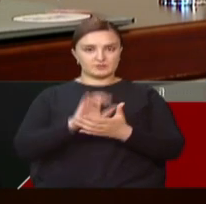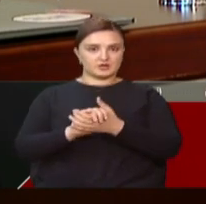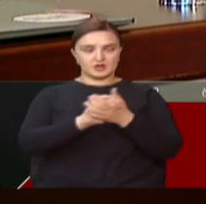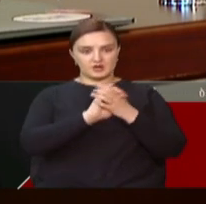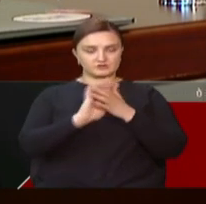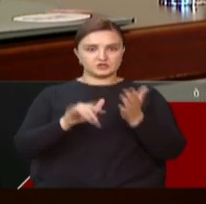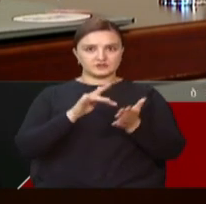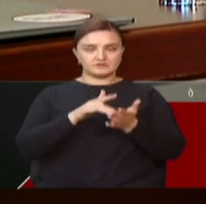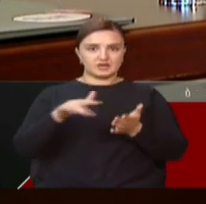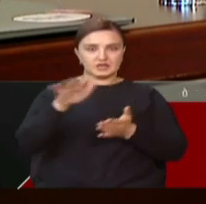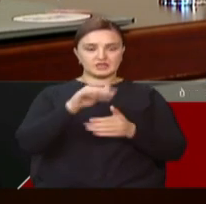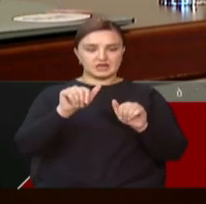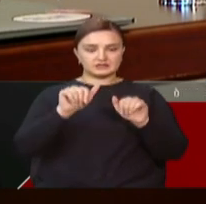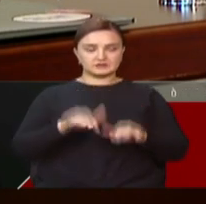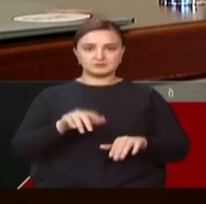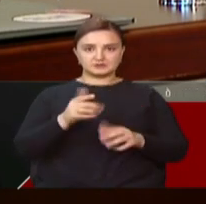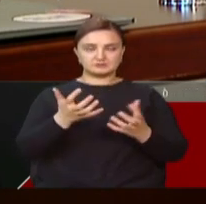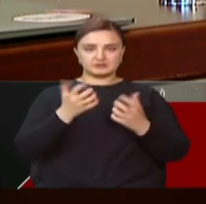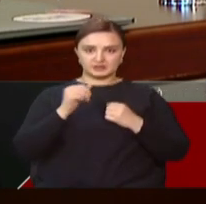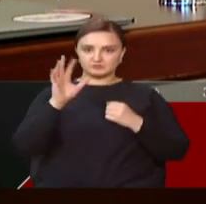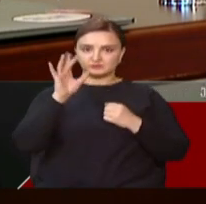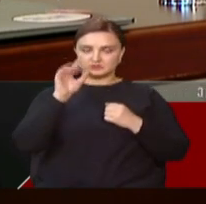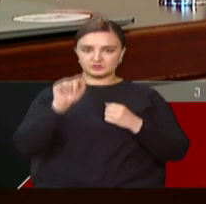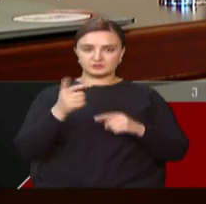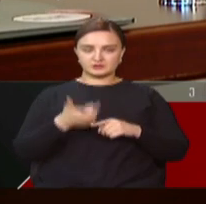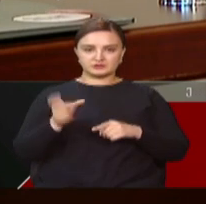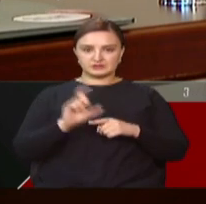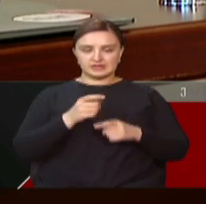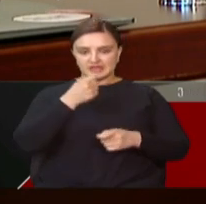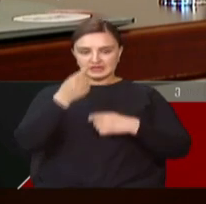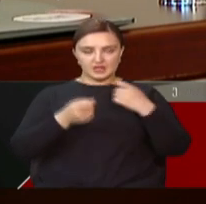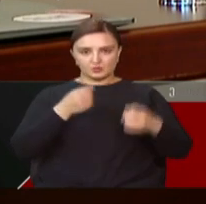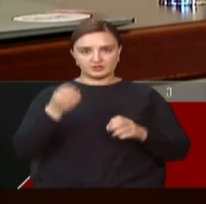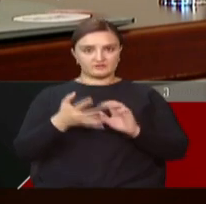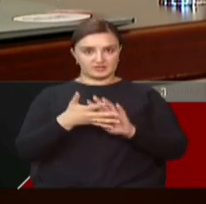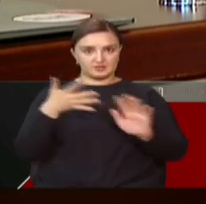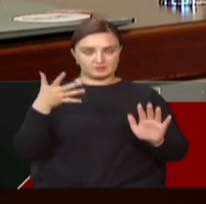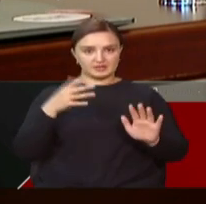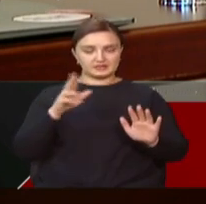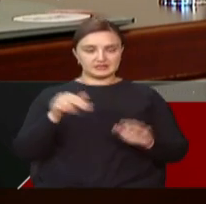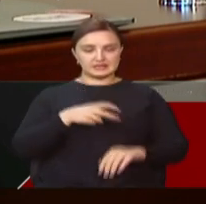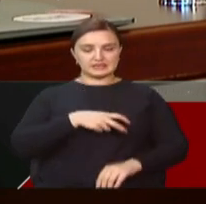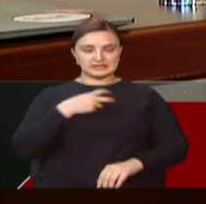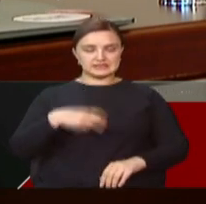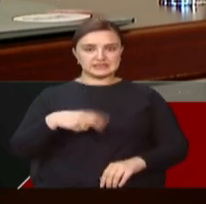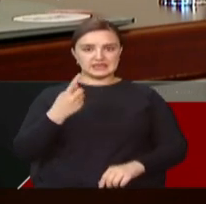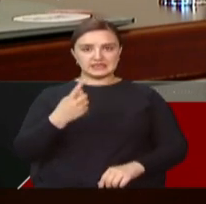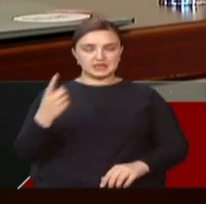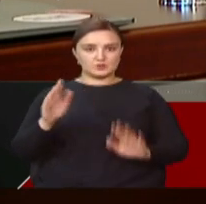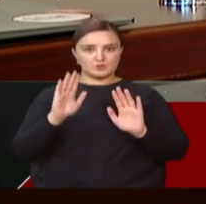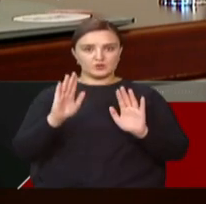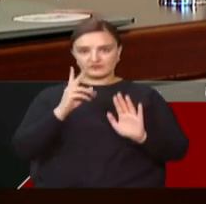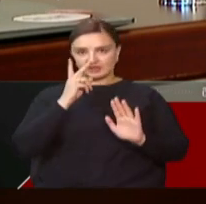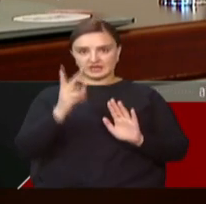ქვეყანა და გადაწყვეტილების მიღების დროს ისინი საკმაოდ დეტალურად ანალიზებენ და რისკებს ერთადერთი მხოლოდ და მხოლოდ